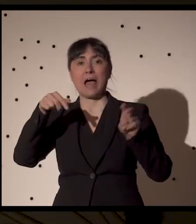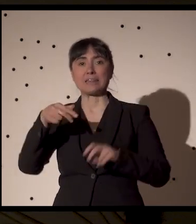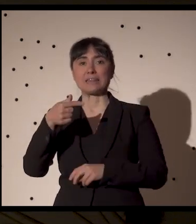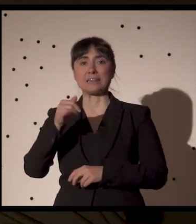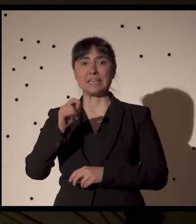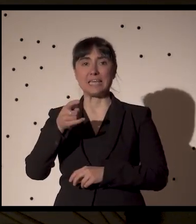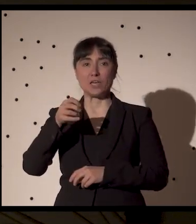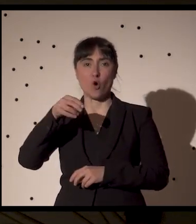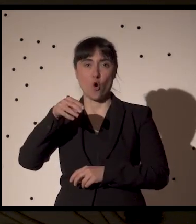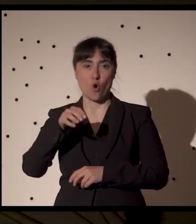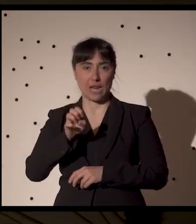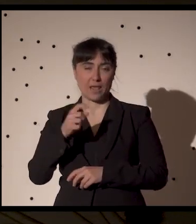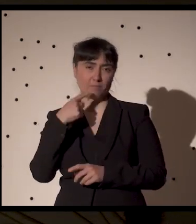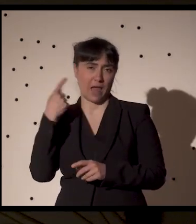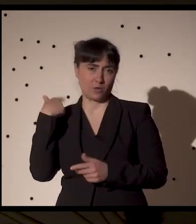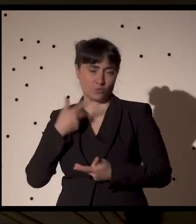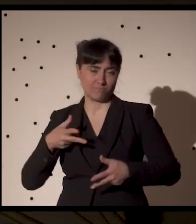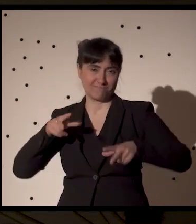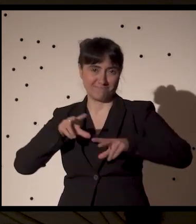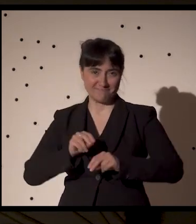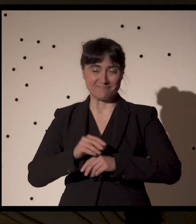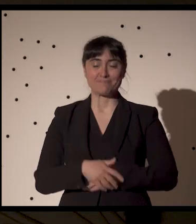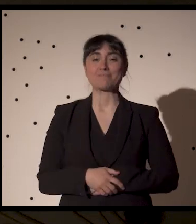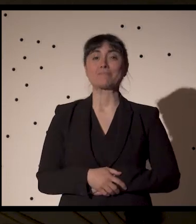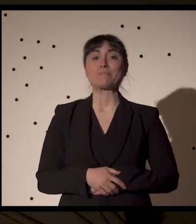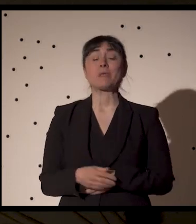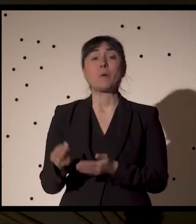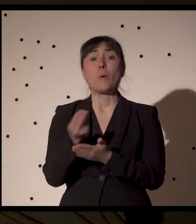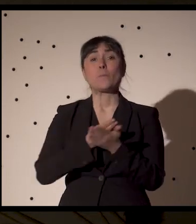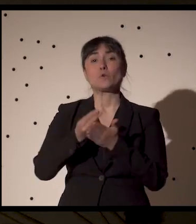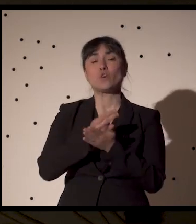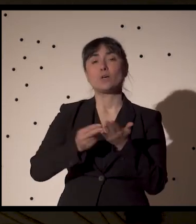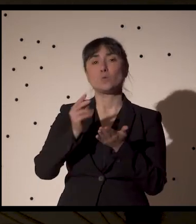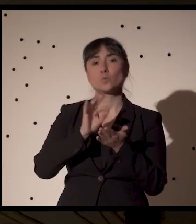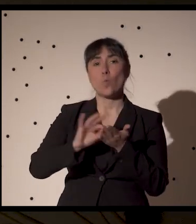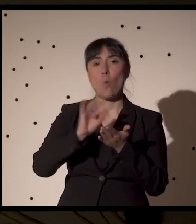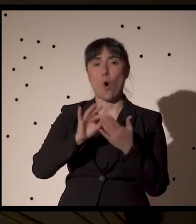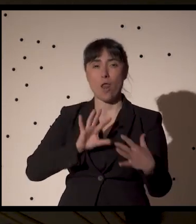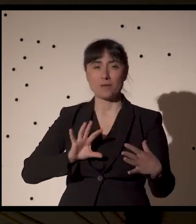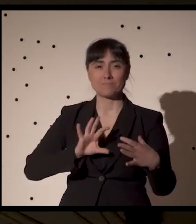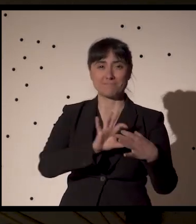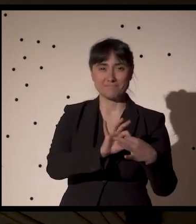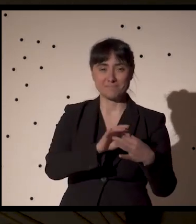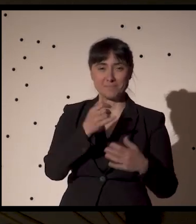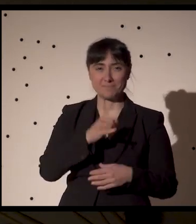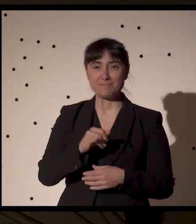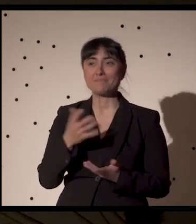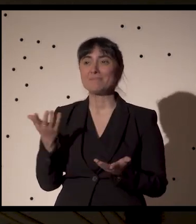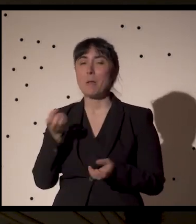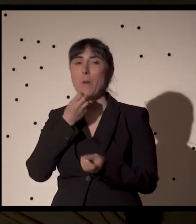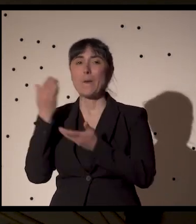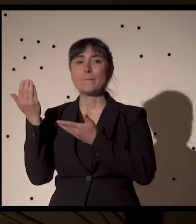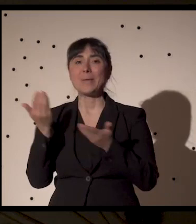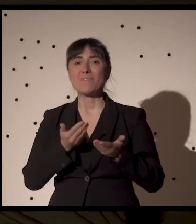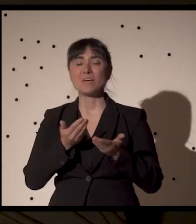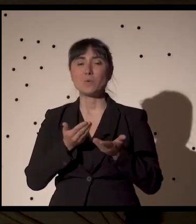a chiudere il pacchetto del teatro Thiene banco ricordo i benvenuti al piccolo nel paese di teatro